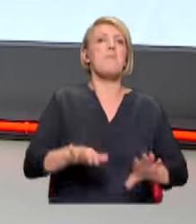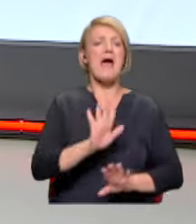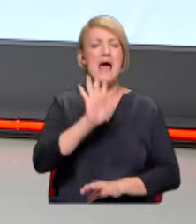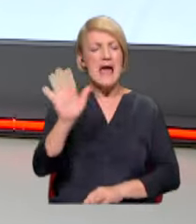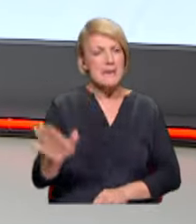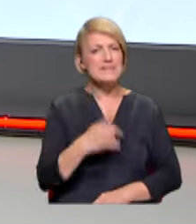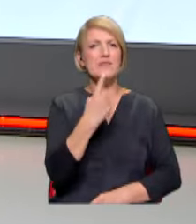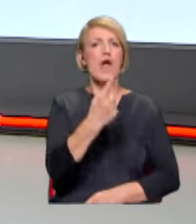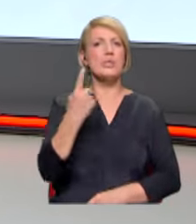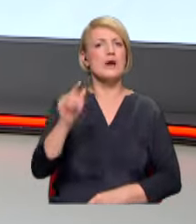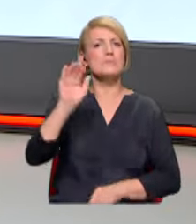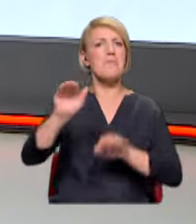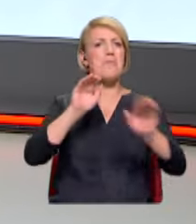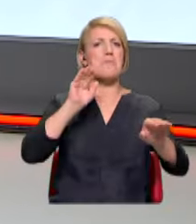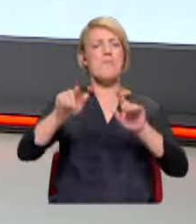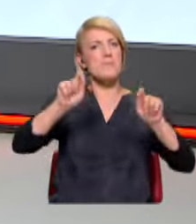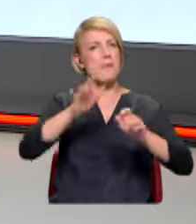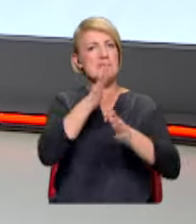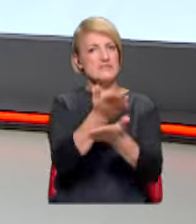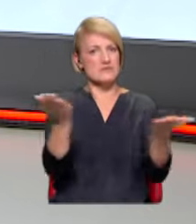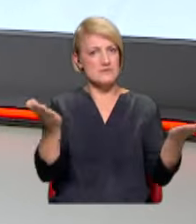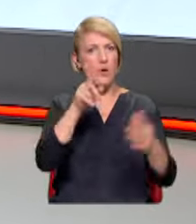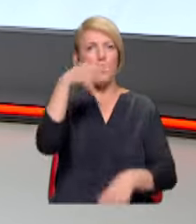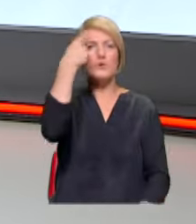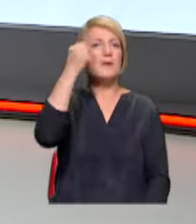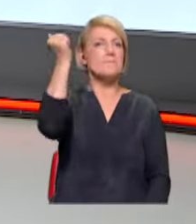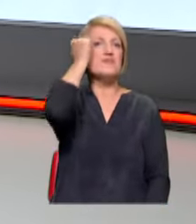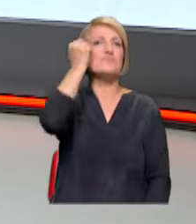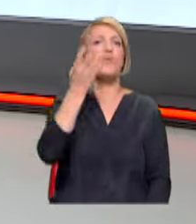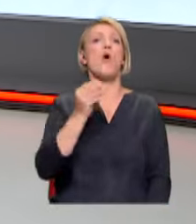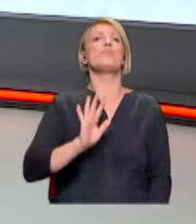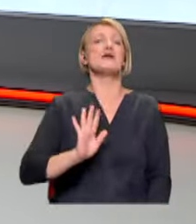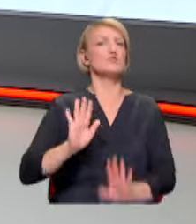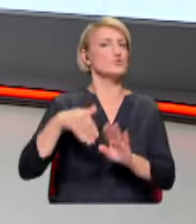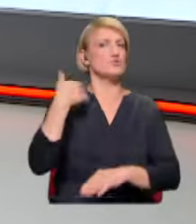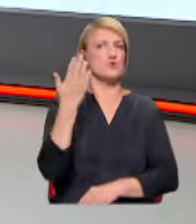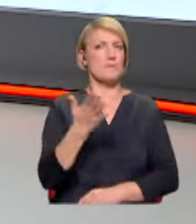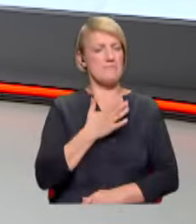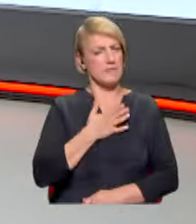dile getirebilirsiniz İşte o yüzden pişman olmayın sonra benden söyleme